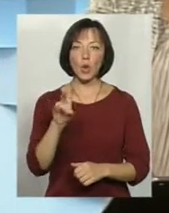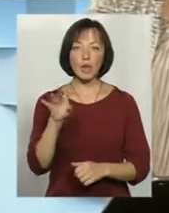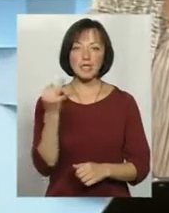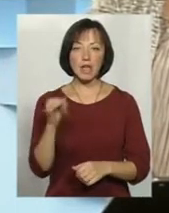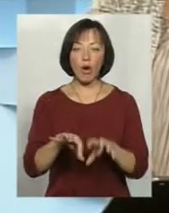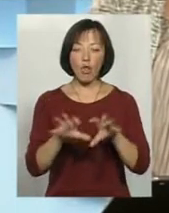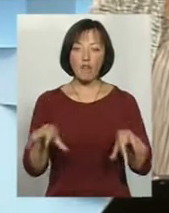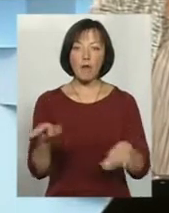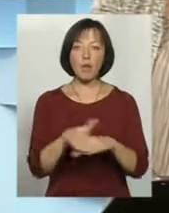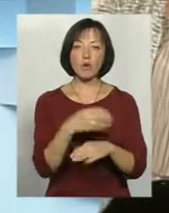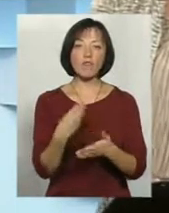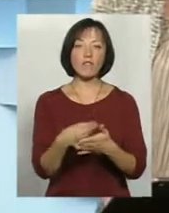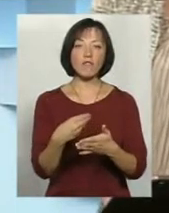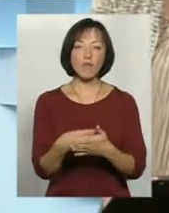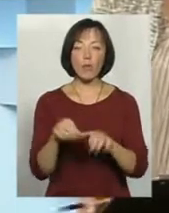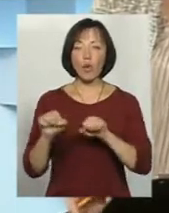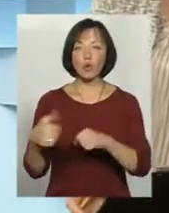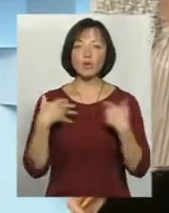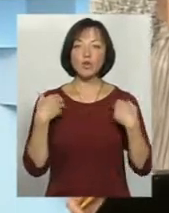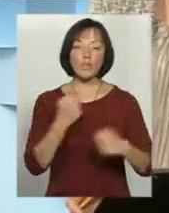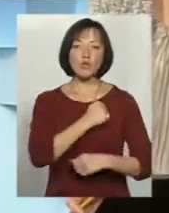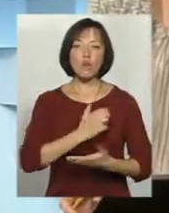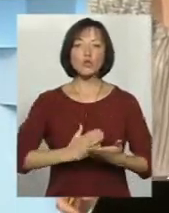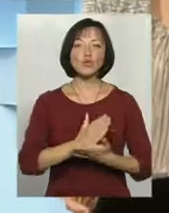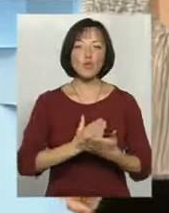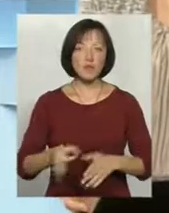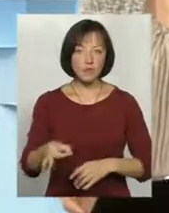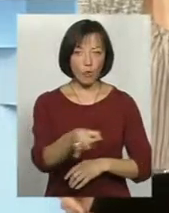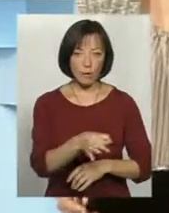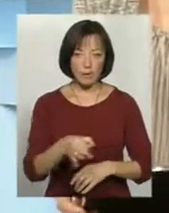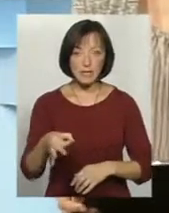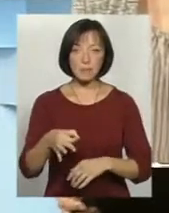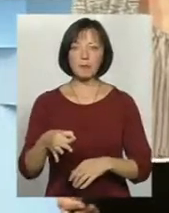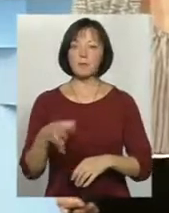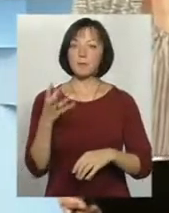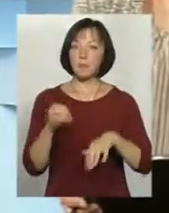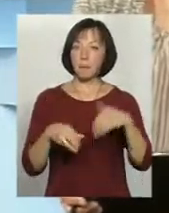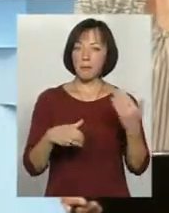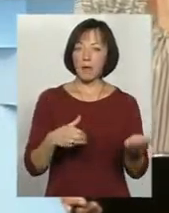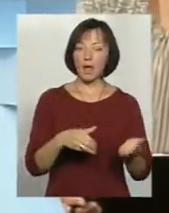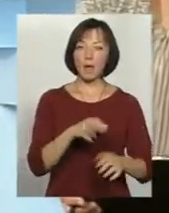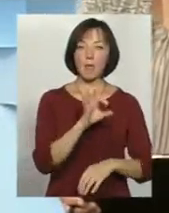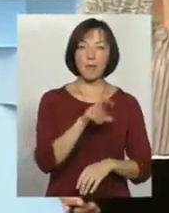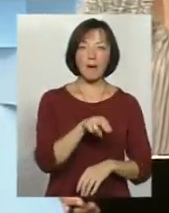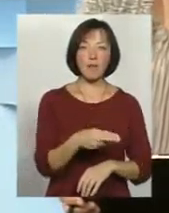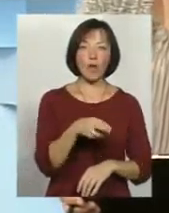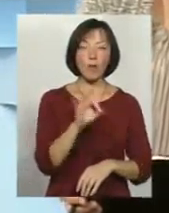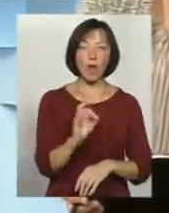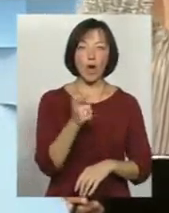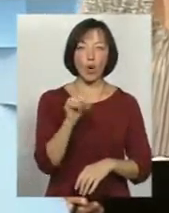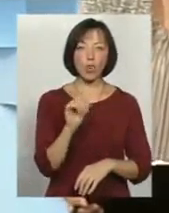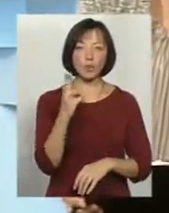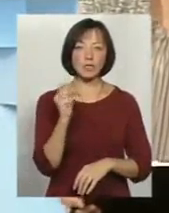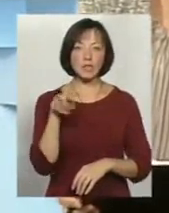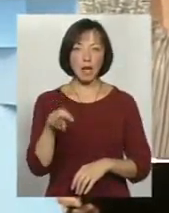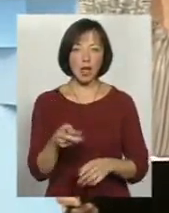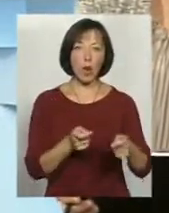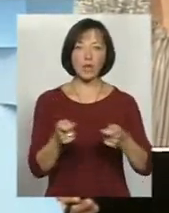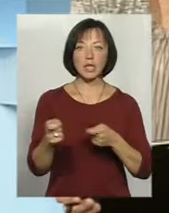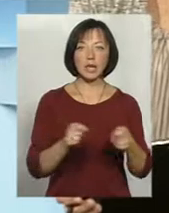фонду охорони здоров'я військовослужбовців Хмельниччини. Зліва від мене Павло Омелянович Гуцал, волонтер-координатор